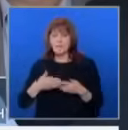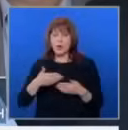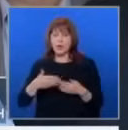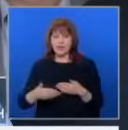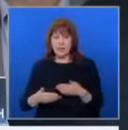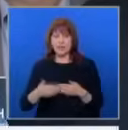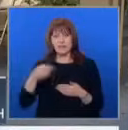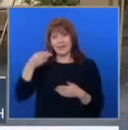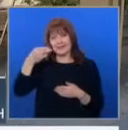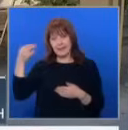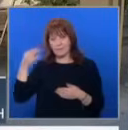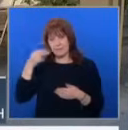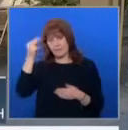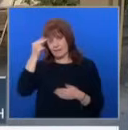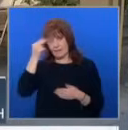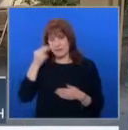българското общество теми.